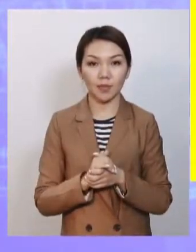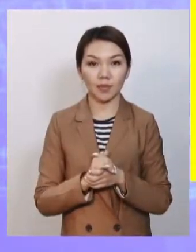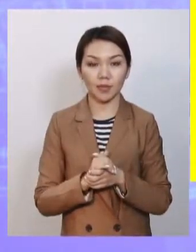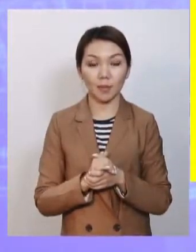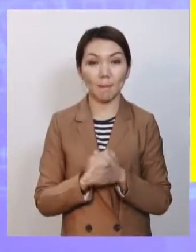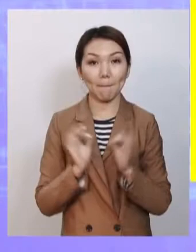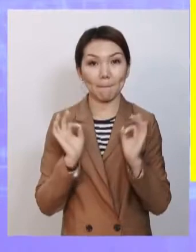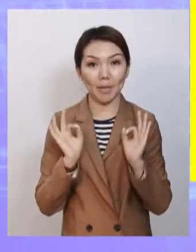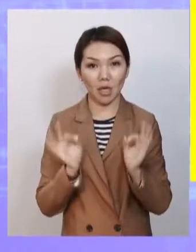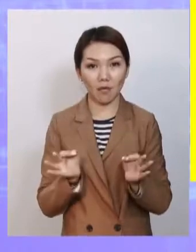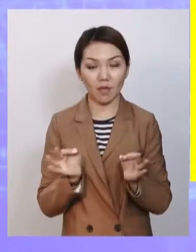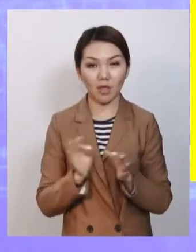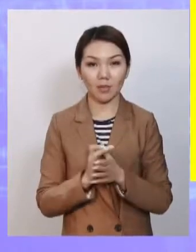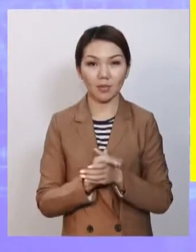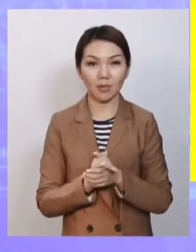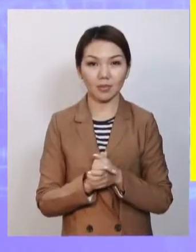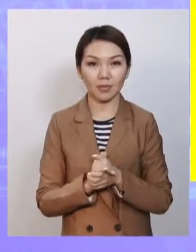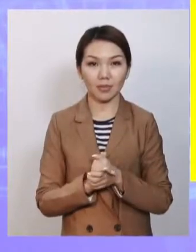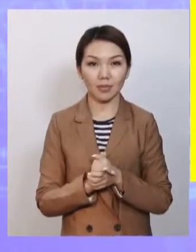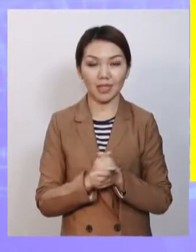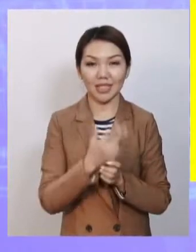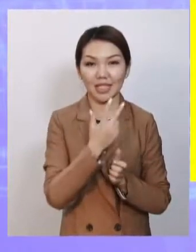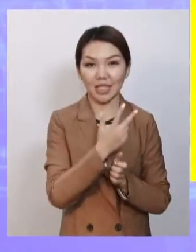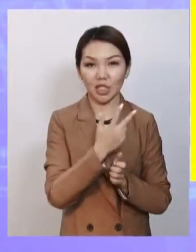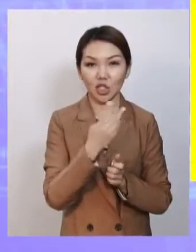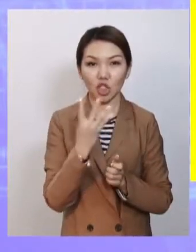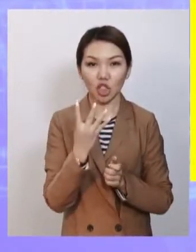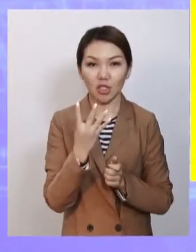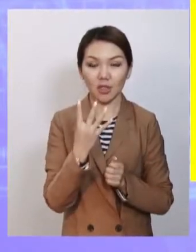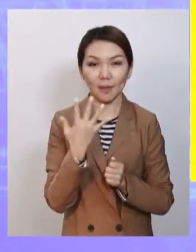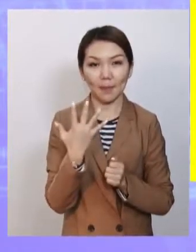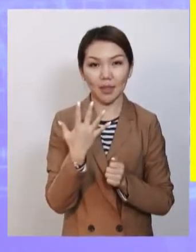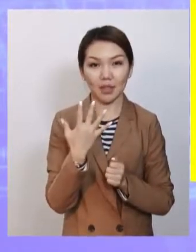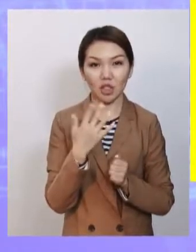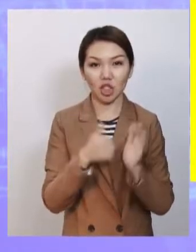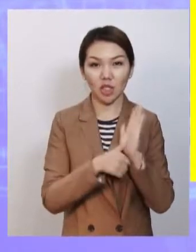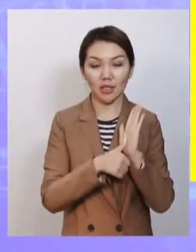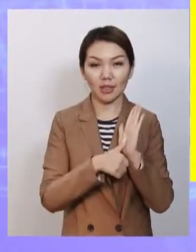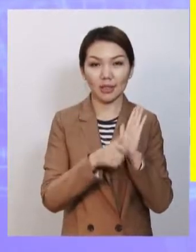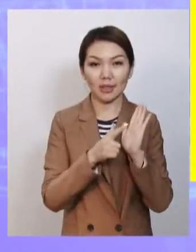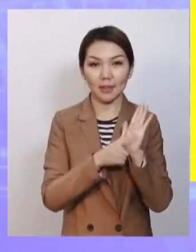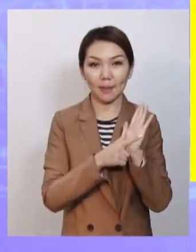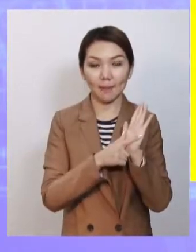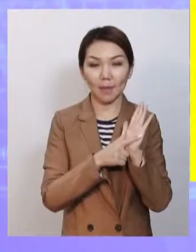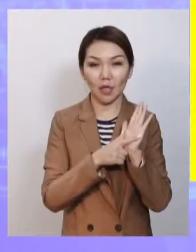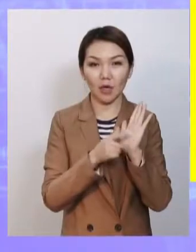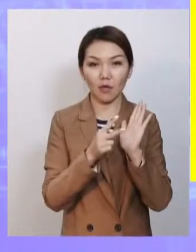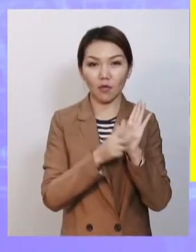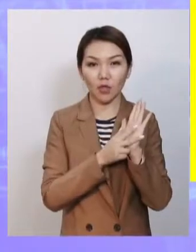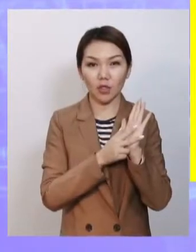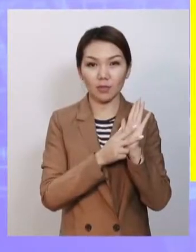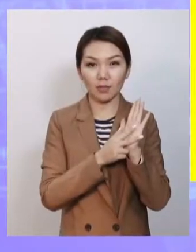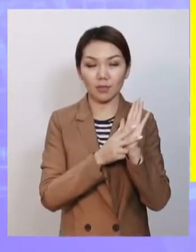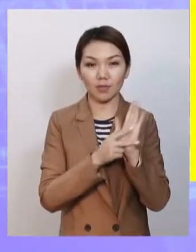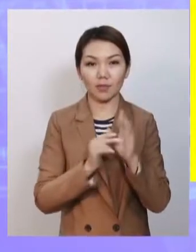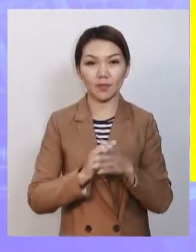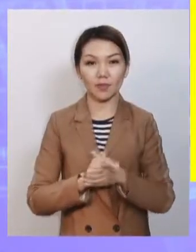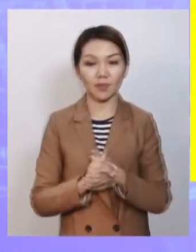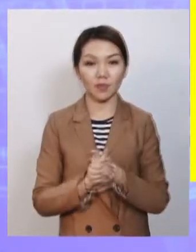правильно 3 4 5 6 7 8